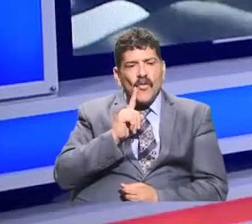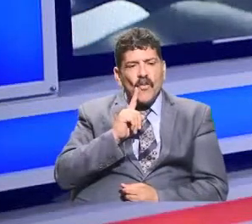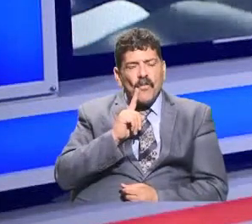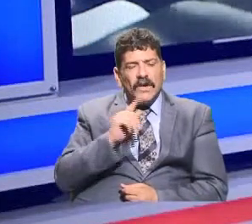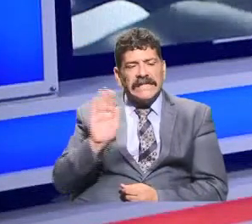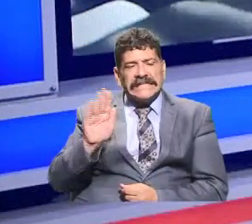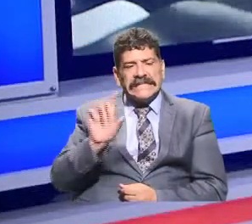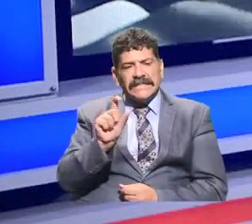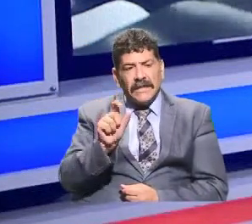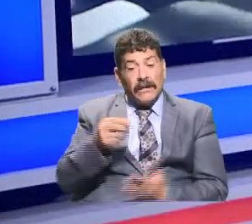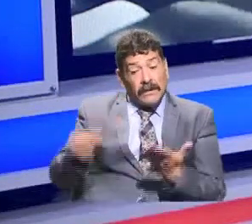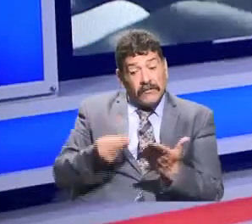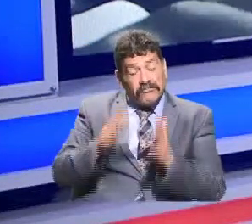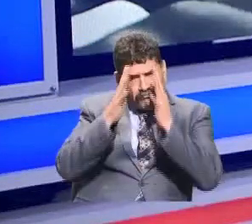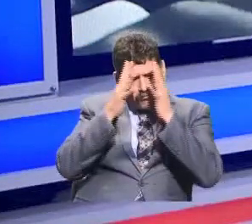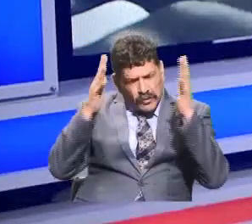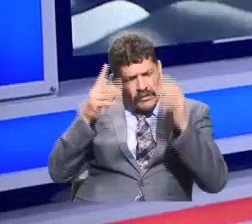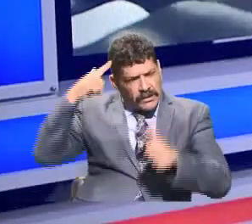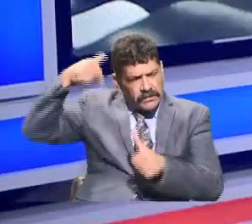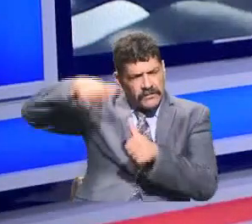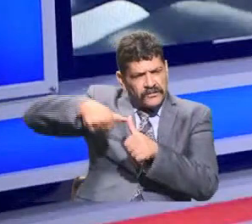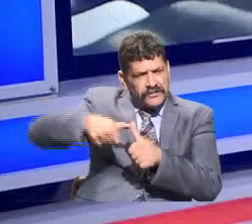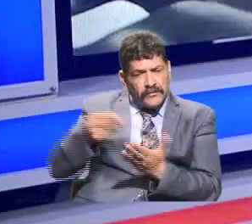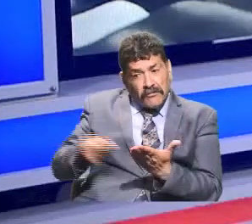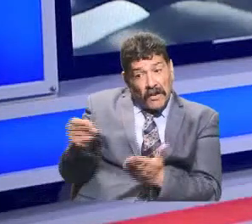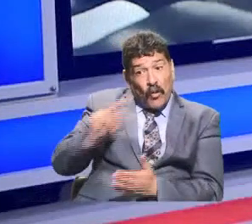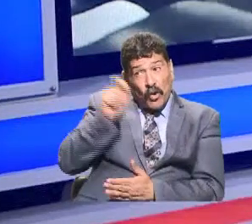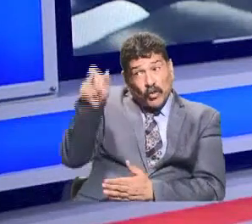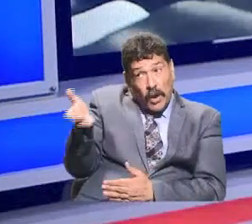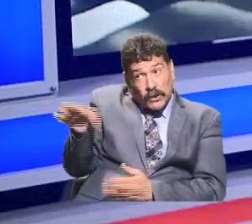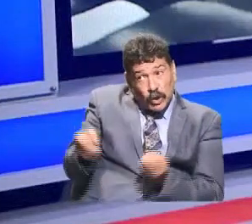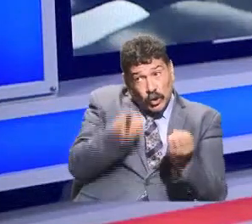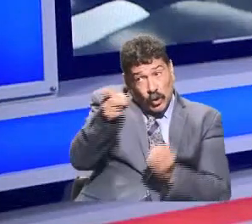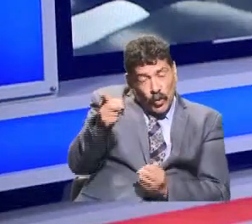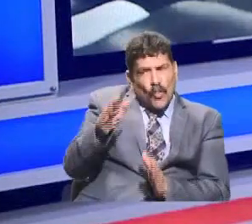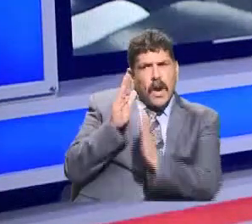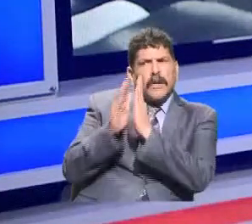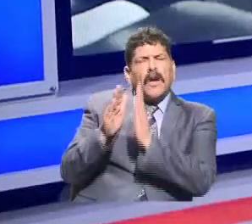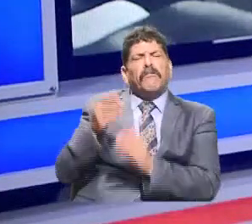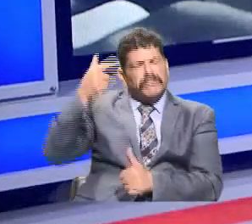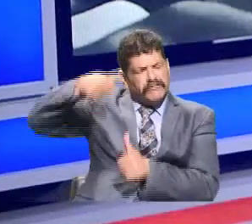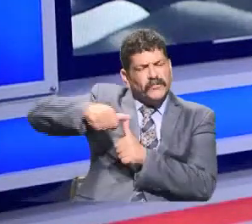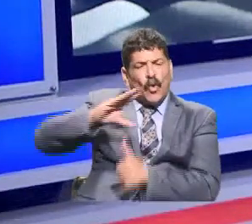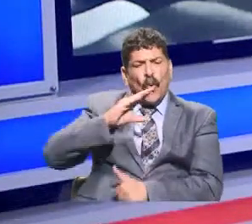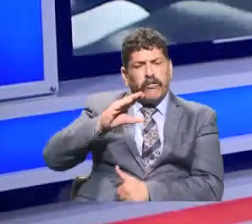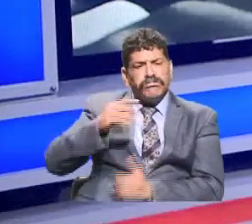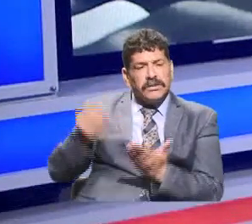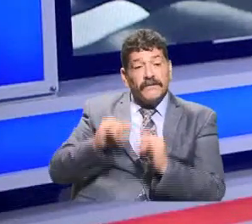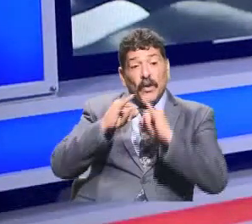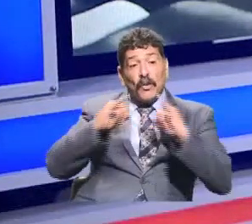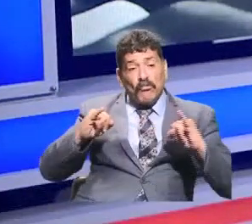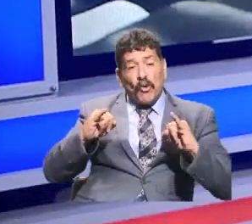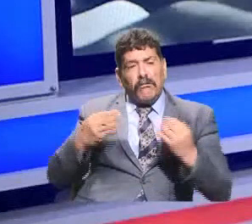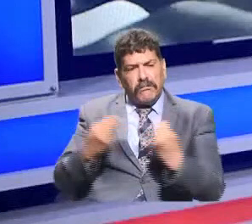عناوين لاعمال خلدت لتكون نتاج رحله العذاب الفلسطيني من وجع المخيم